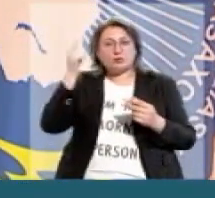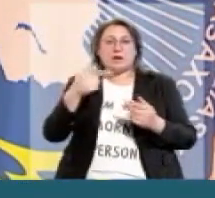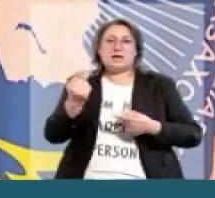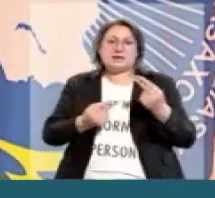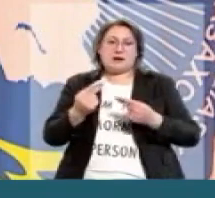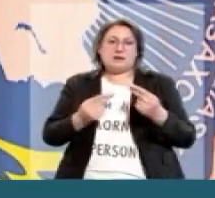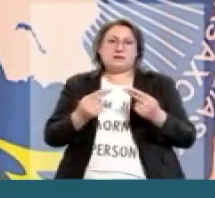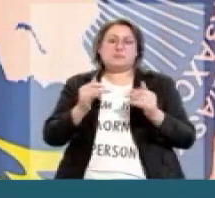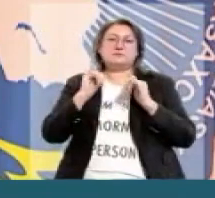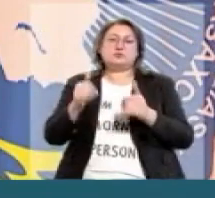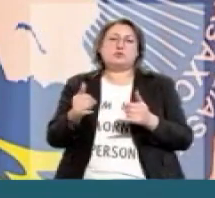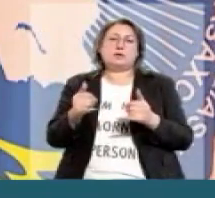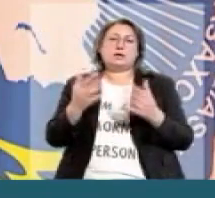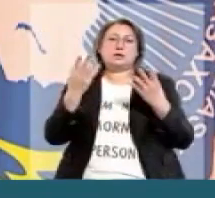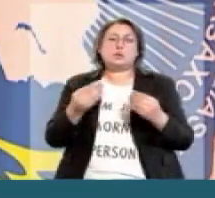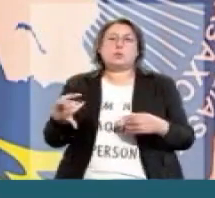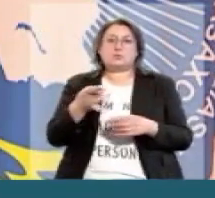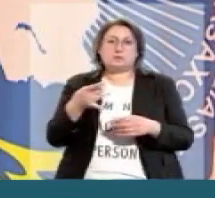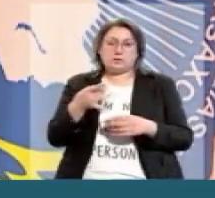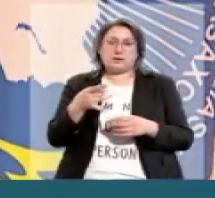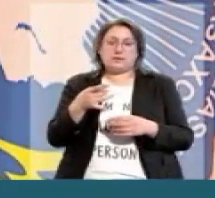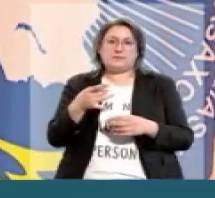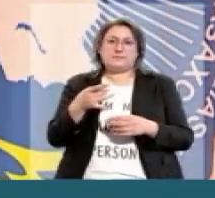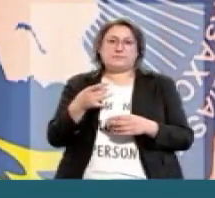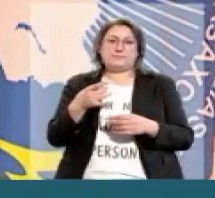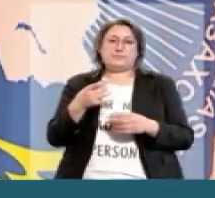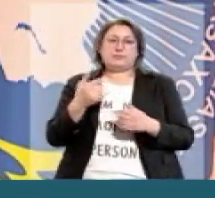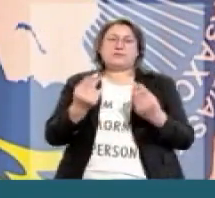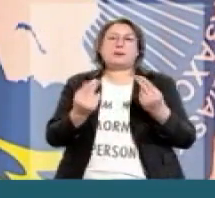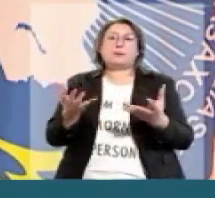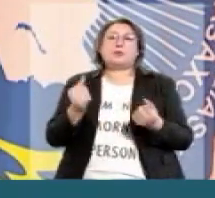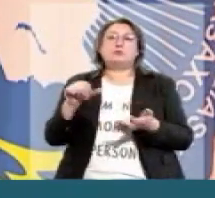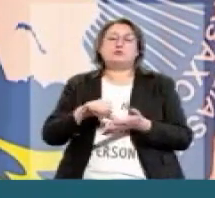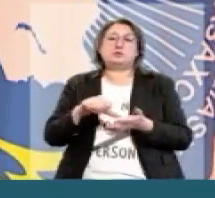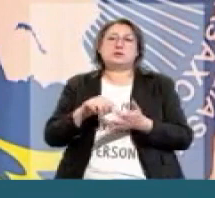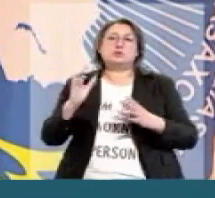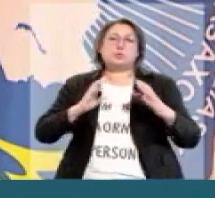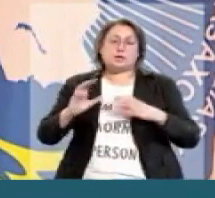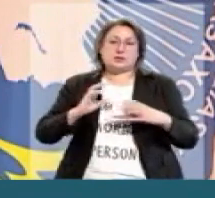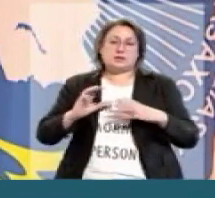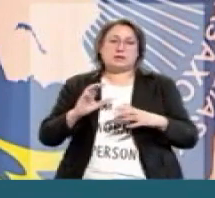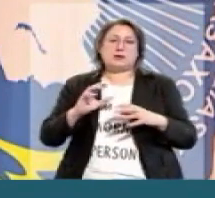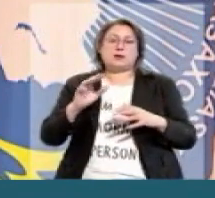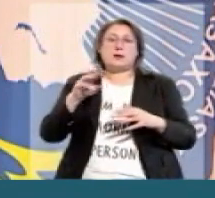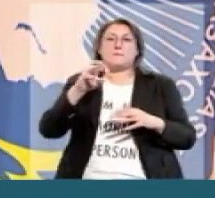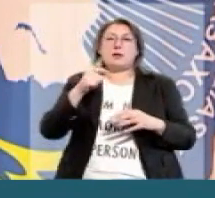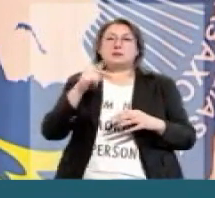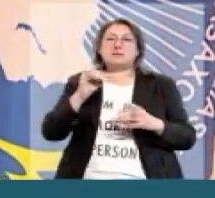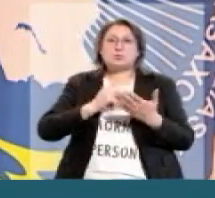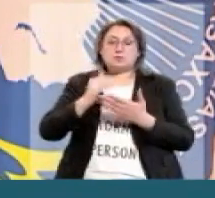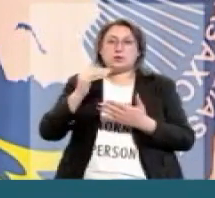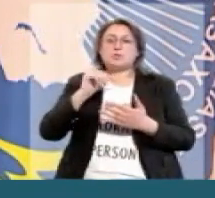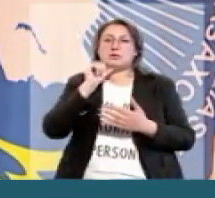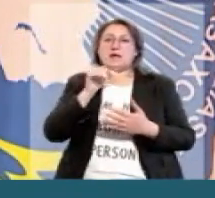Интеллектуальная игра, посвященная Дню Республики. В игре у нас принимают участие студенты, магистранты